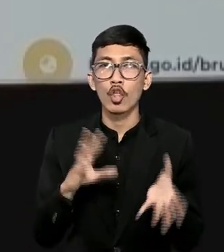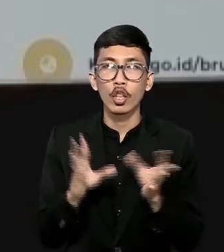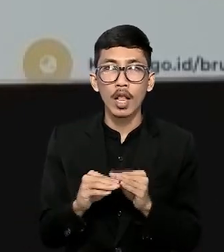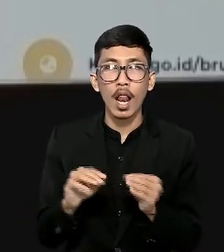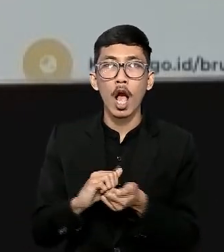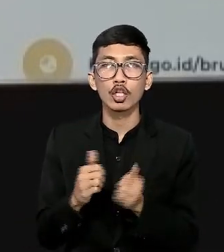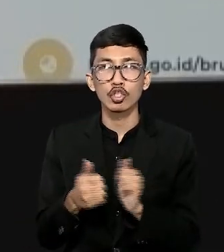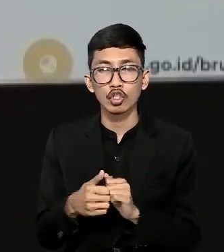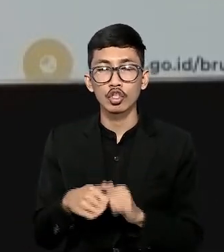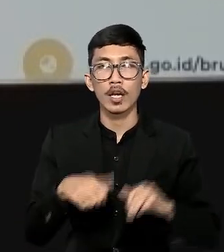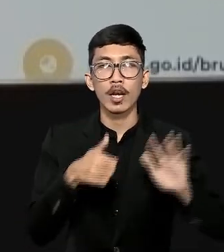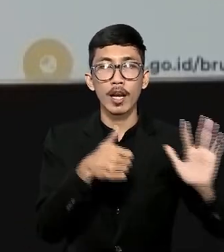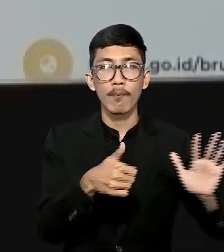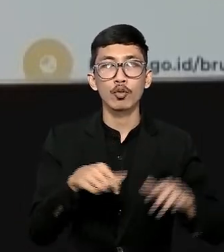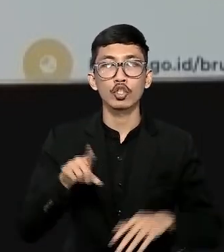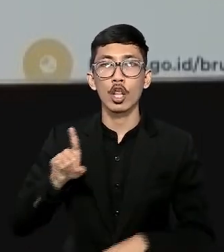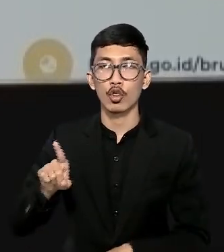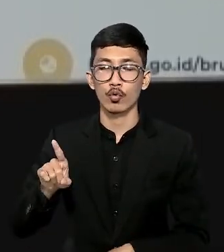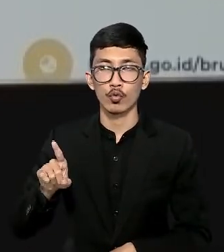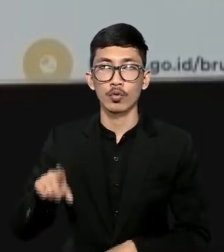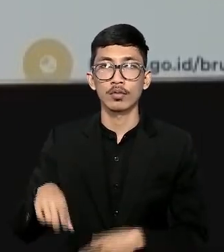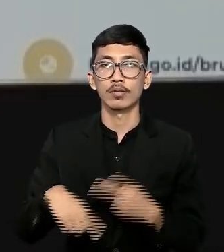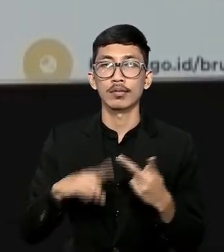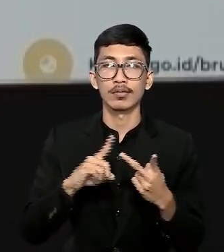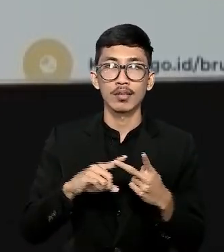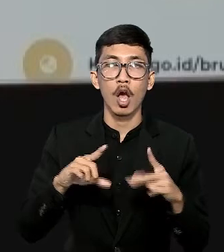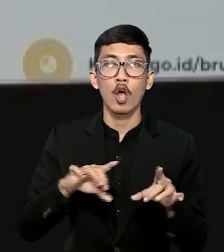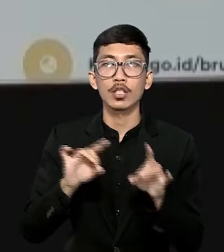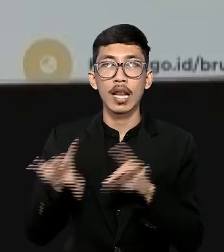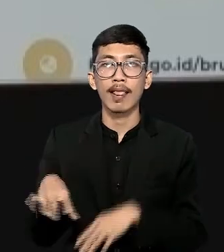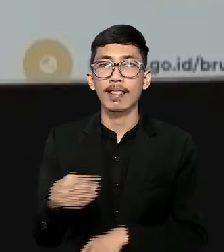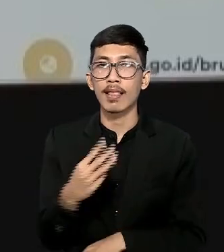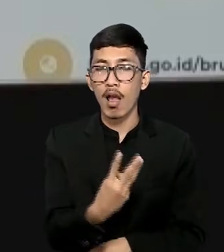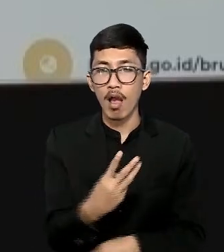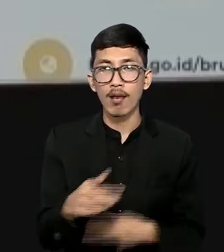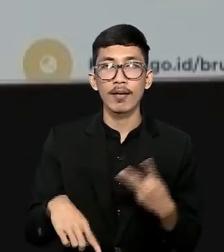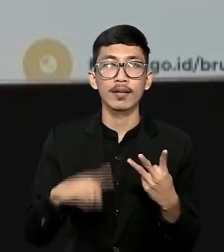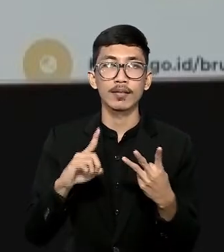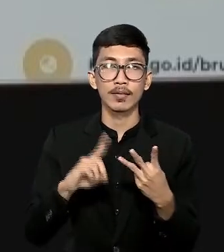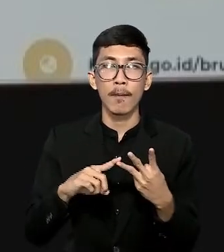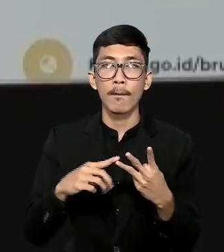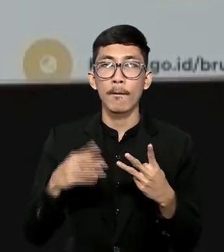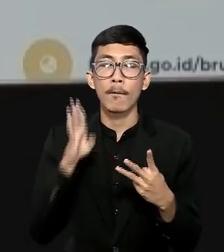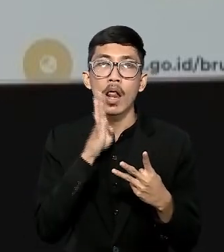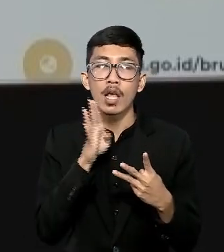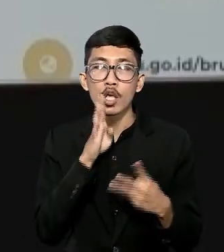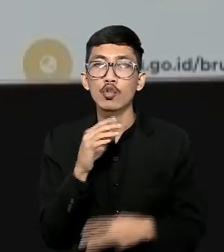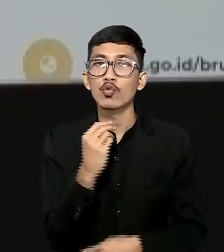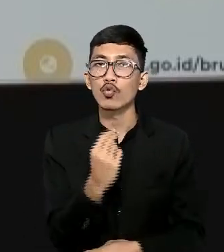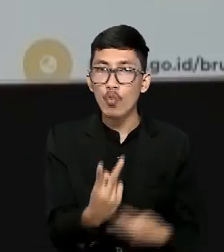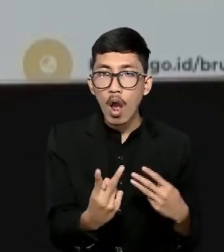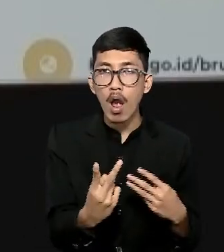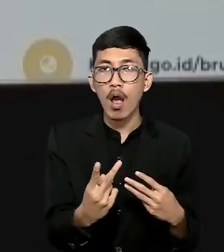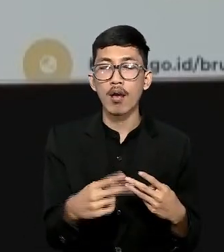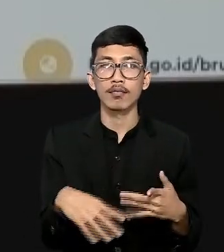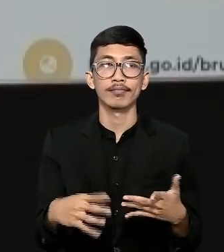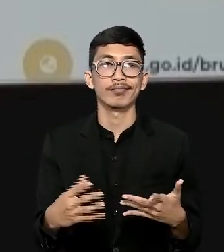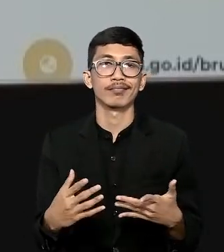61 kasus di Austria itu tiga Belgia itu dua Ceko satu Denmark 4 Perancis